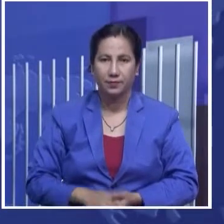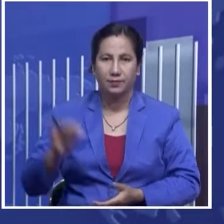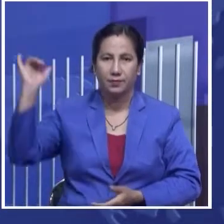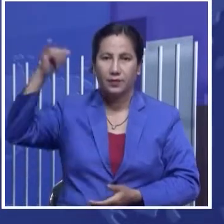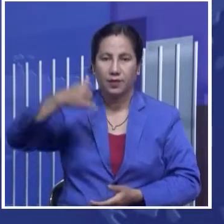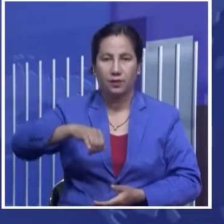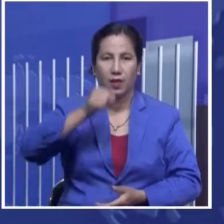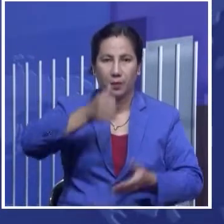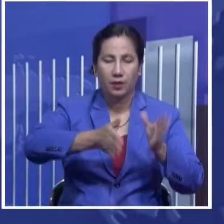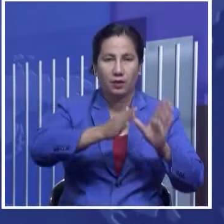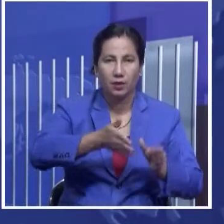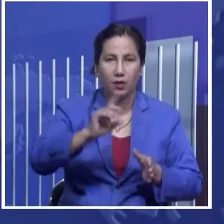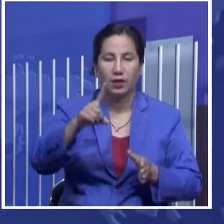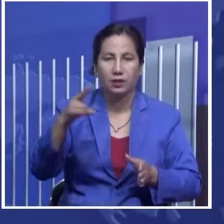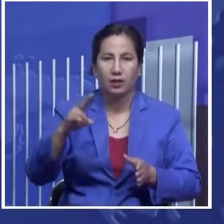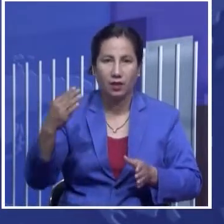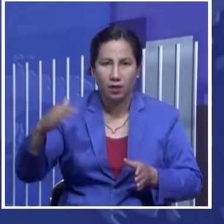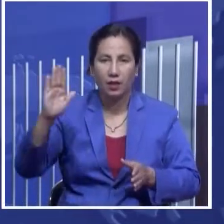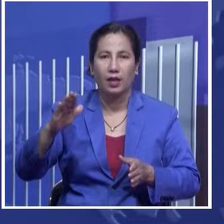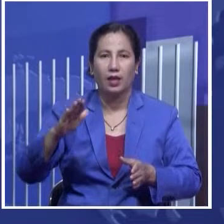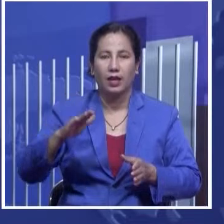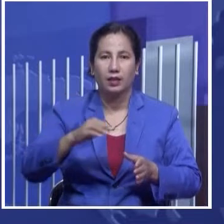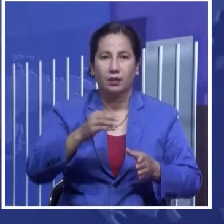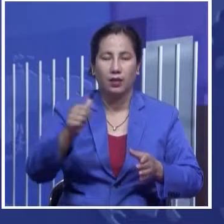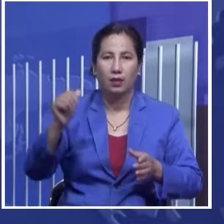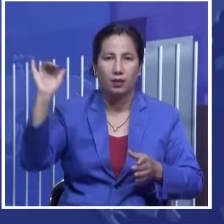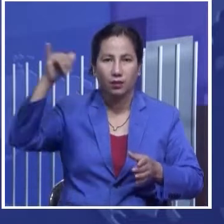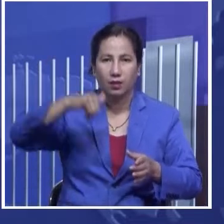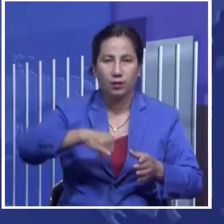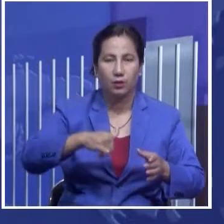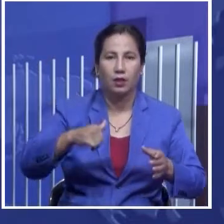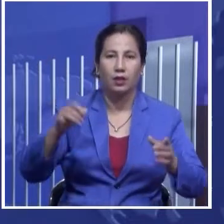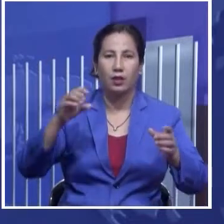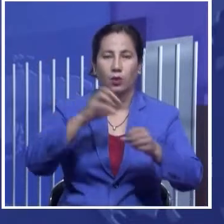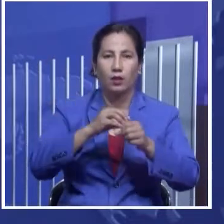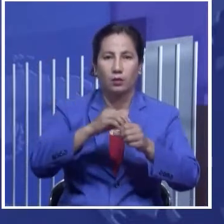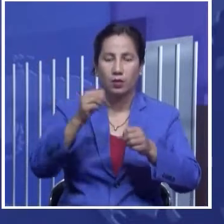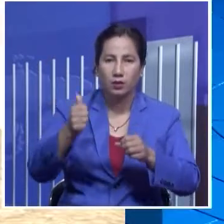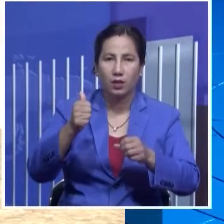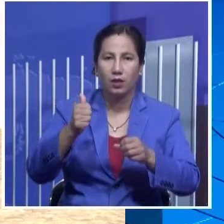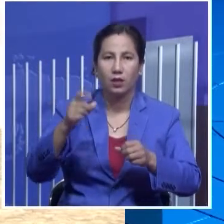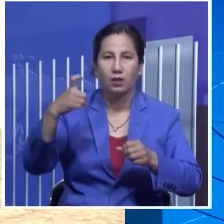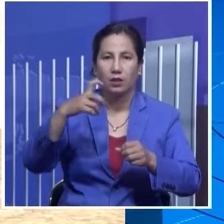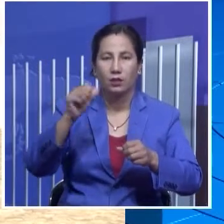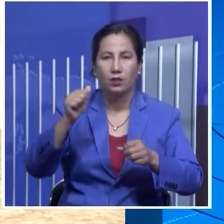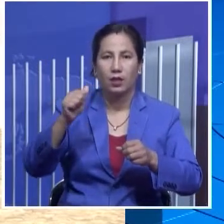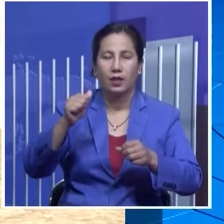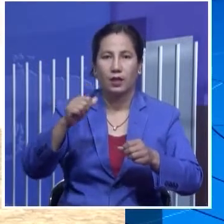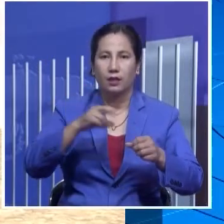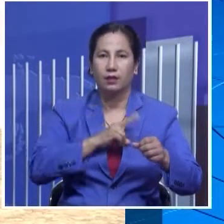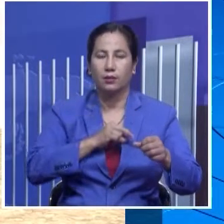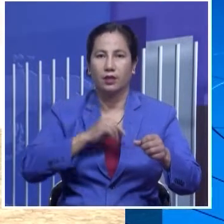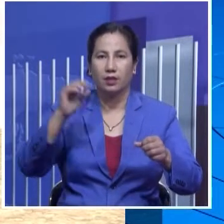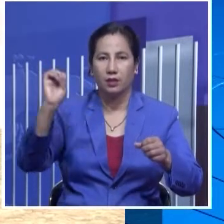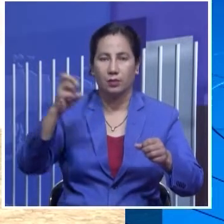डडेलधुरामा नदीले बगाउँदा एकजना बेपत्ता भएका छन्। आज मलामी गएर डडेलधुराको अमरगढी नगरपालिका वडा नम्बर 6 स्थित खचोडाका वीरेन्द्र ताम्राकार